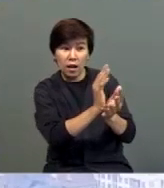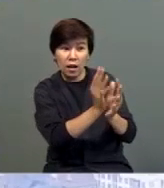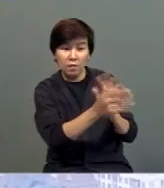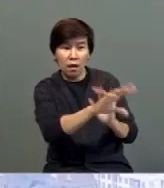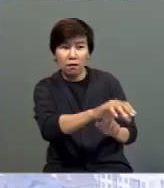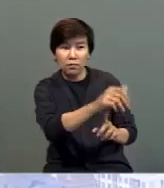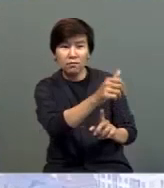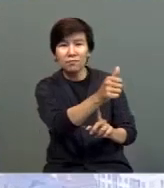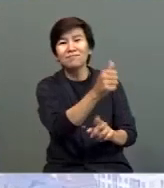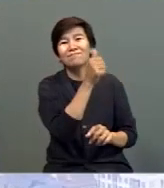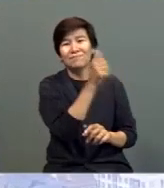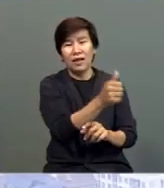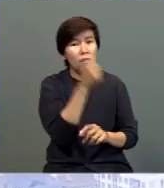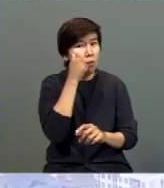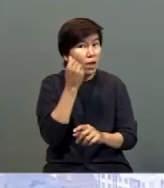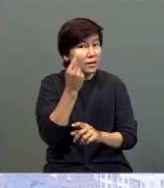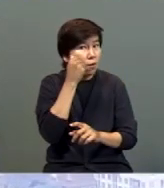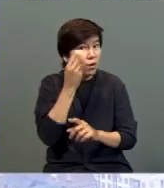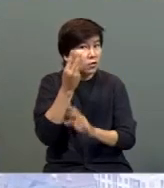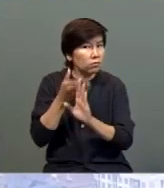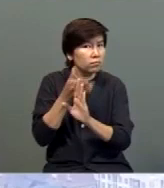วันข้างหน้าจะเป็นอย่างไรเพราะฉะนั้นที่แล้วมาไม่เป็นไรครับแต่วันนี้ครับท่านมีสติจะตลอดเวลาถ้าจะทำการค้าจะทำอะไรทั้งหลายมีสติตลอดเวลาอย่างน้อยที่สุดใส่หน้ากากล้างมือบ่อยๆนะครับแล้วก็เว้นระยะห่างกันไว้คำไม่กี่ข้อนะนี้ทุกคนต่างคนต่างช่วยกันทำแล้วขณะเดียวกันท่านออกไปที่ร้านค้าท่านได้อิสระเสรีต่างๆเพิ่มขึ้นท่านก็อาจจะทำหน้าที่คนนึงแทนที่จะรอชุดหน่วยกำกับชุดตรวจมาท่านแนะนำร้านค้ากิจการนั้นด้วยไมตรีจิตหน่อยนึงนะครับว่าแนะนำให้เขาปรับปรุงยังไงช่วยกันเป็นหูเป็นตาแล้วให้เขาได้พัฒนาเขาเองขึ้นมาเพราะว่าในช่วง2-3วันนี้เองพึ่งที่เราเพิ่งเริ่มมาตรการนี้ถ้าท่านเป็นผู้